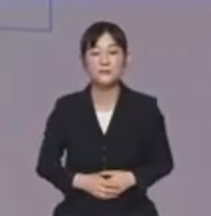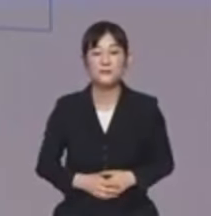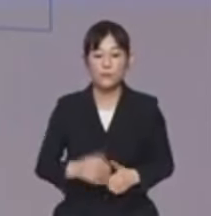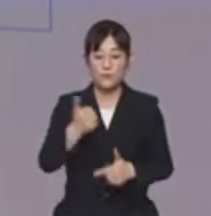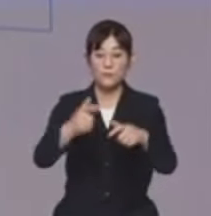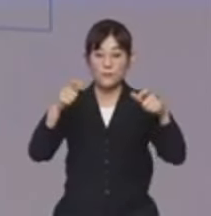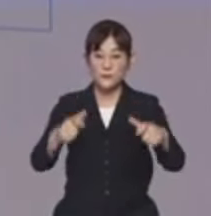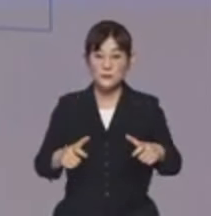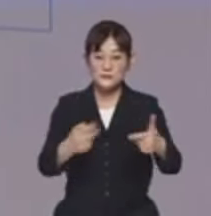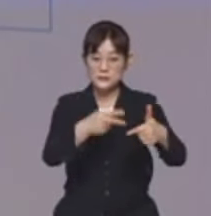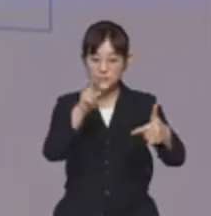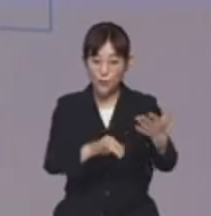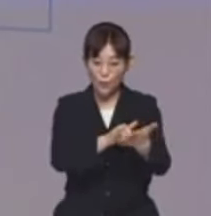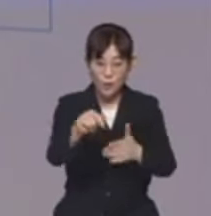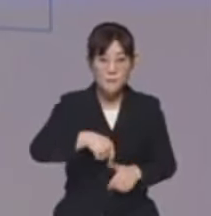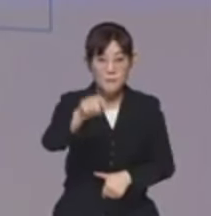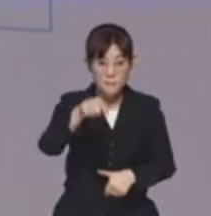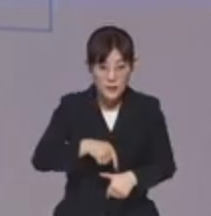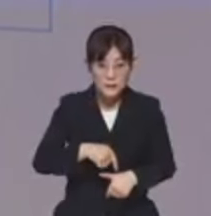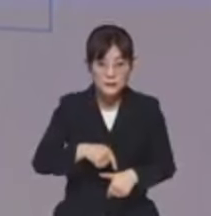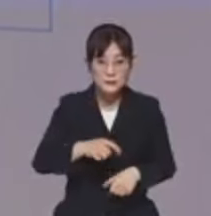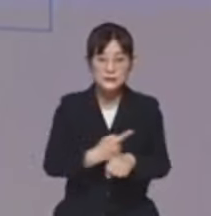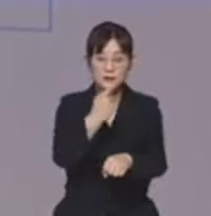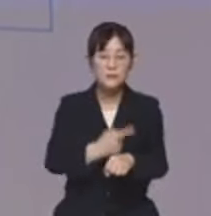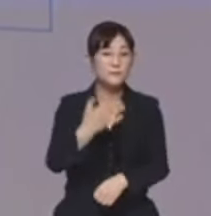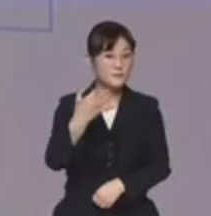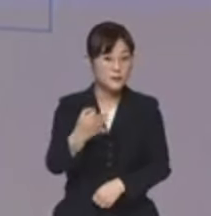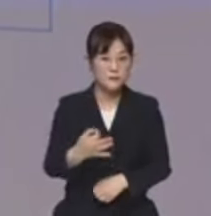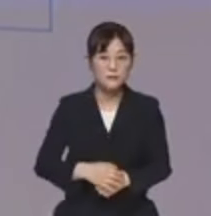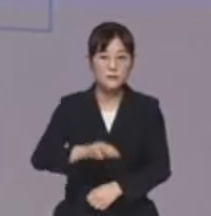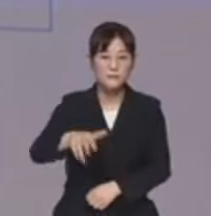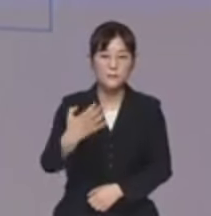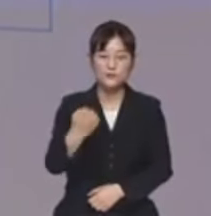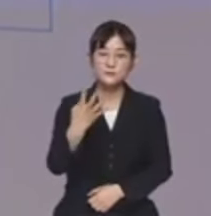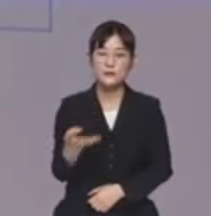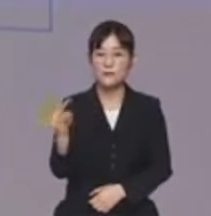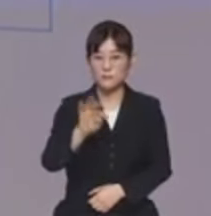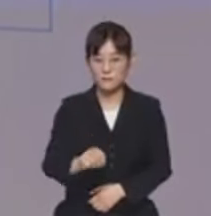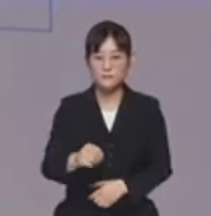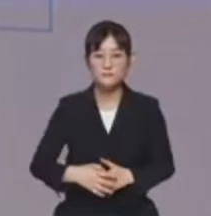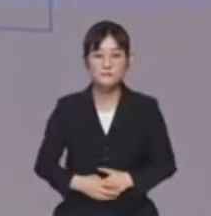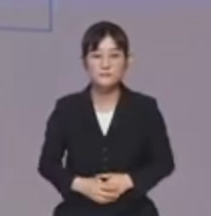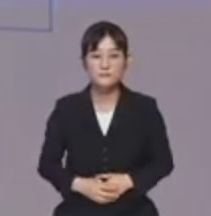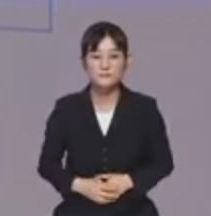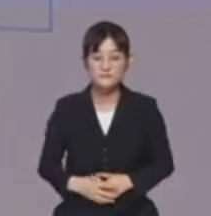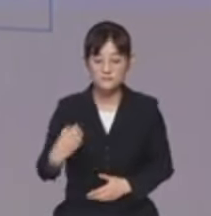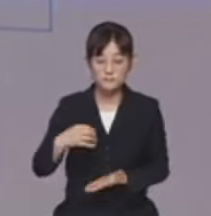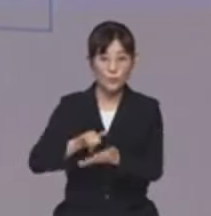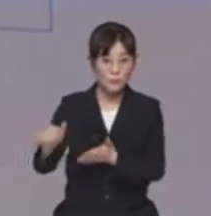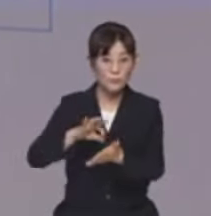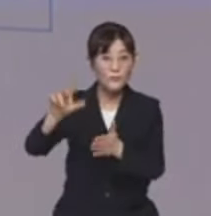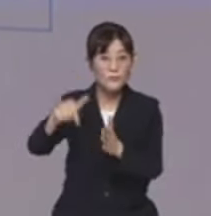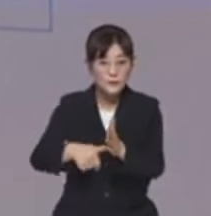호남권역 에서 인천공항을 왕복하는데 드는 연간 시간 비용이 894억 원이었습니다 무한 공항